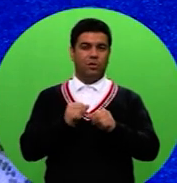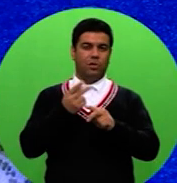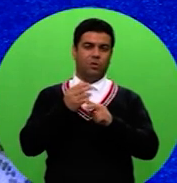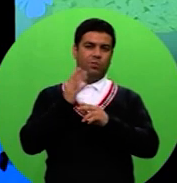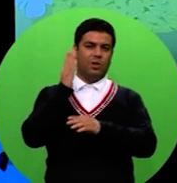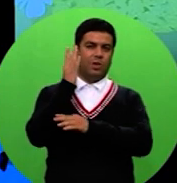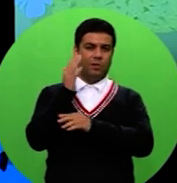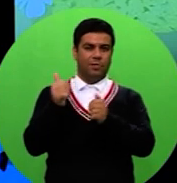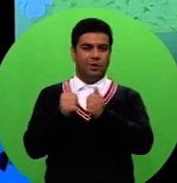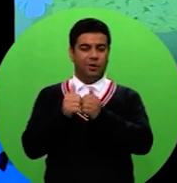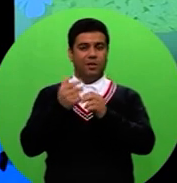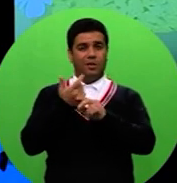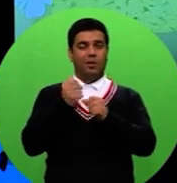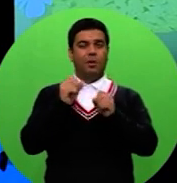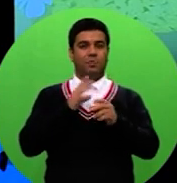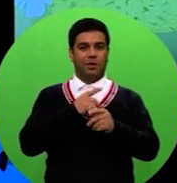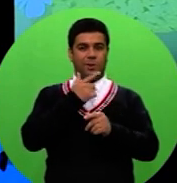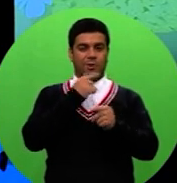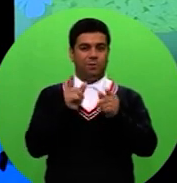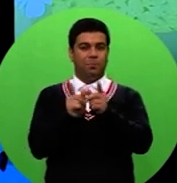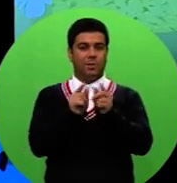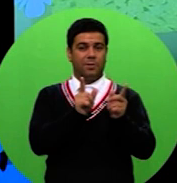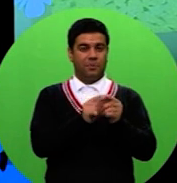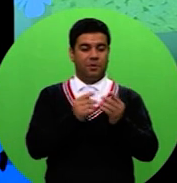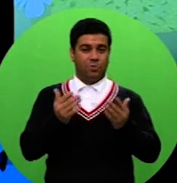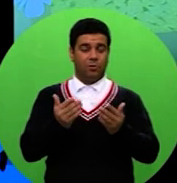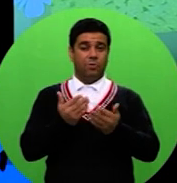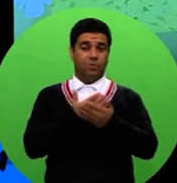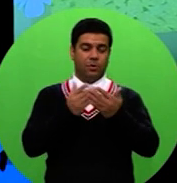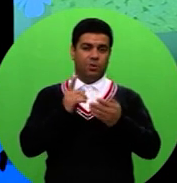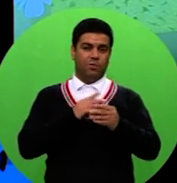или стебли бамбука, чтобы композиция выглядела